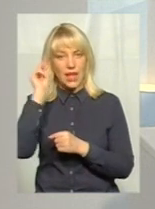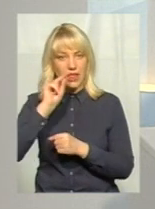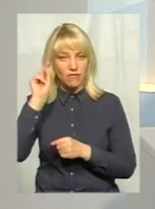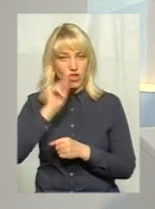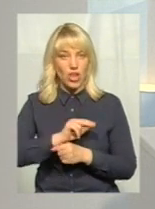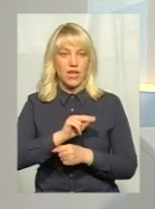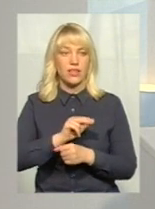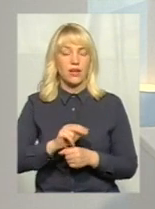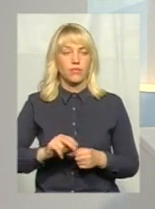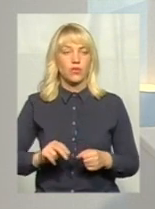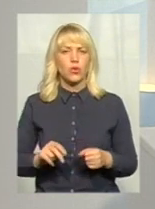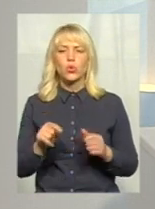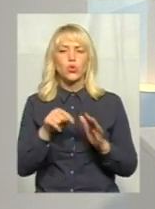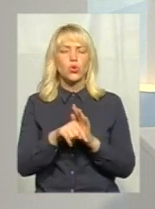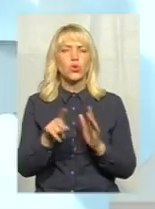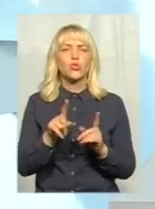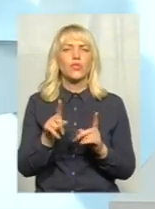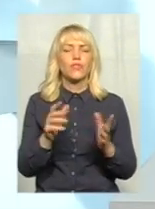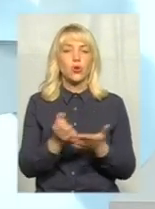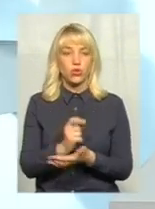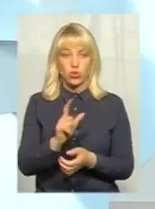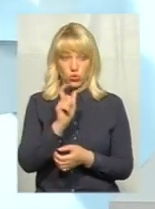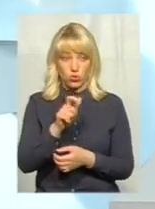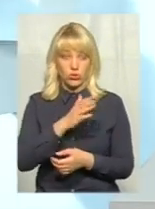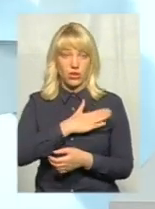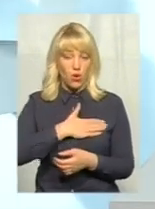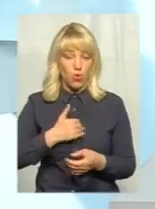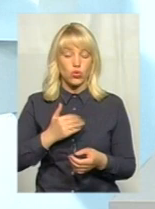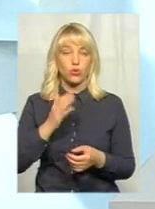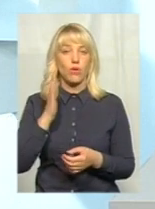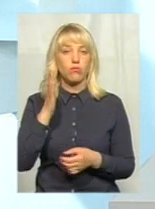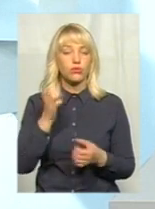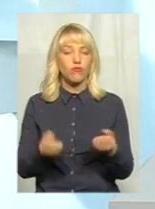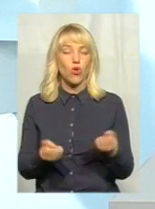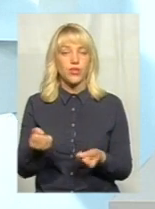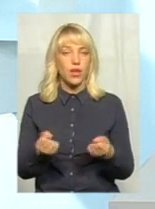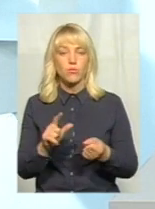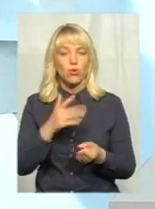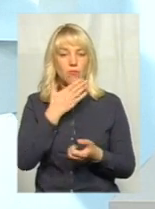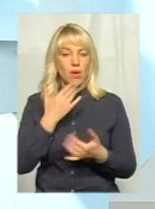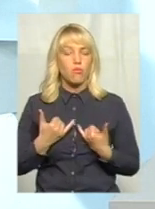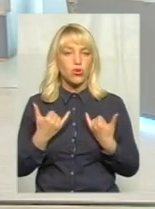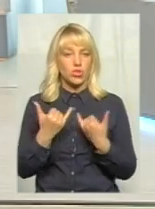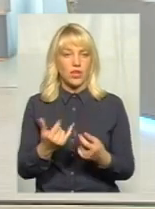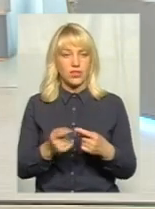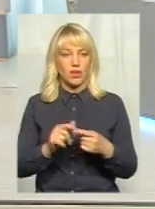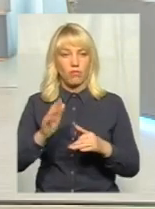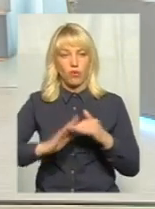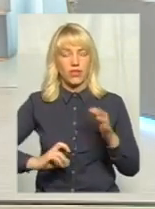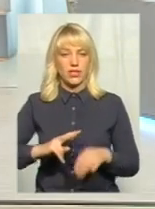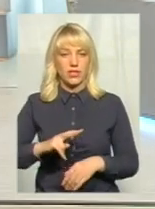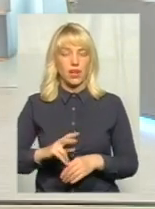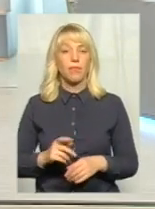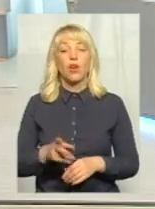Ну, от тоді виходить, що люди просто не хочуть бути водіями, чи в нас не в пошані професія? Хтось не хоче